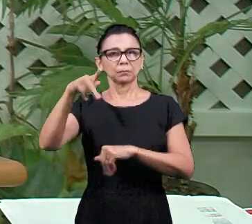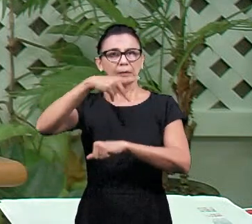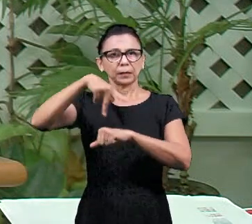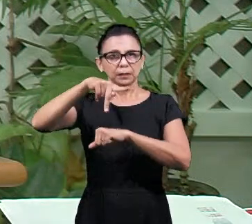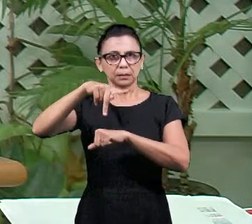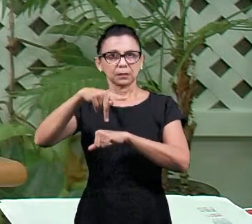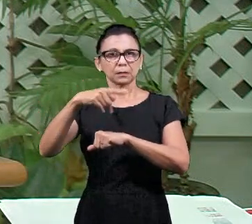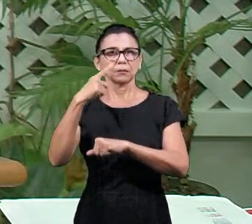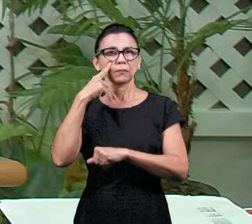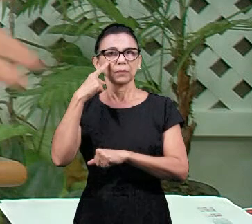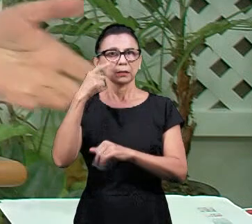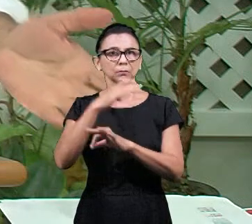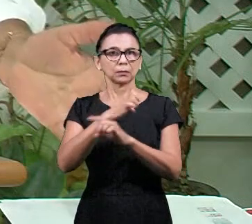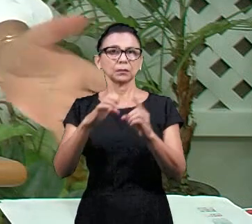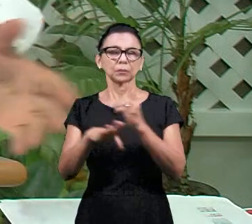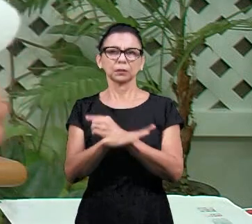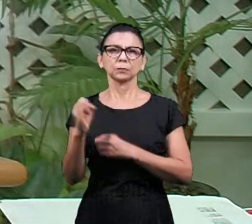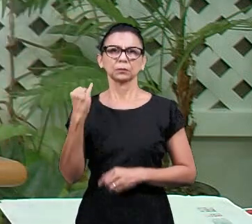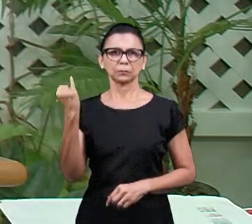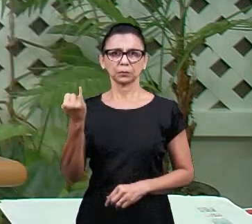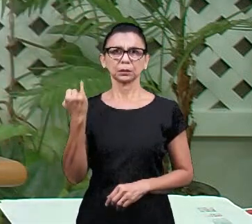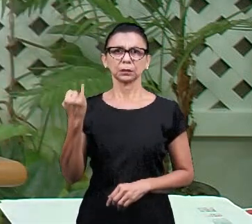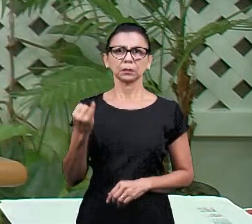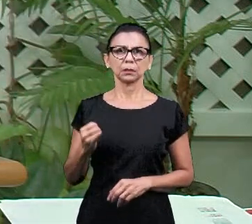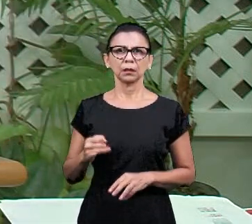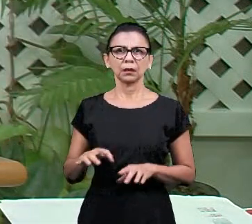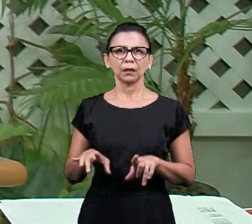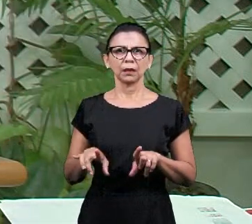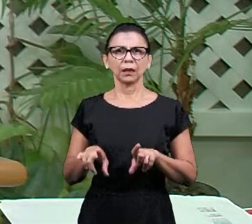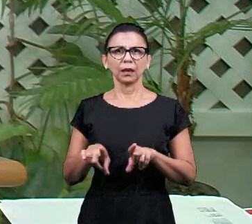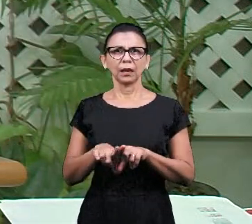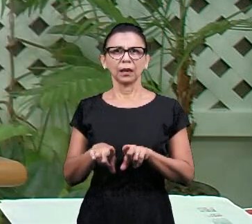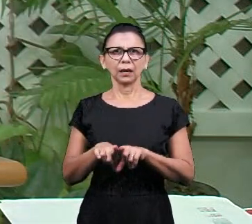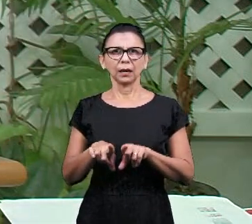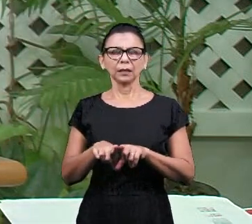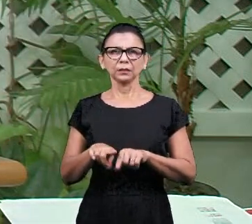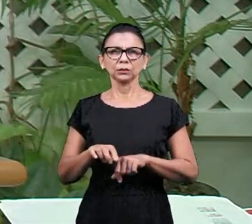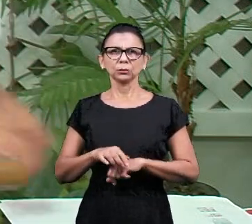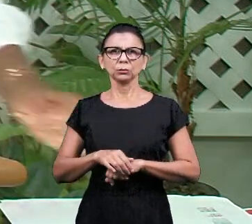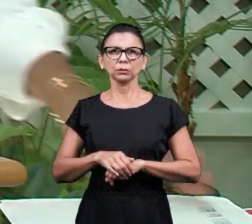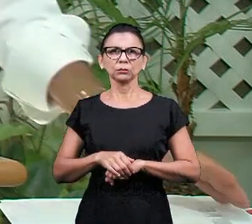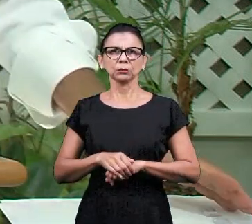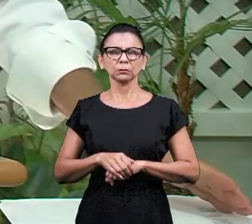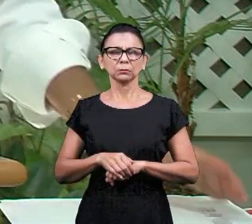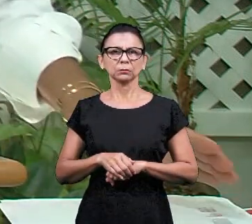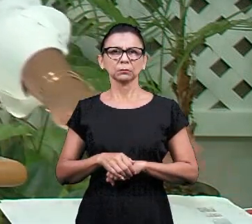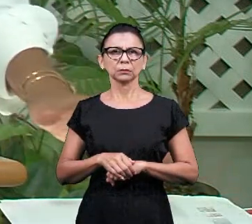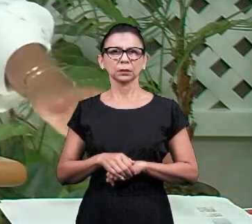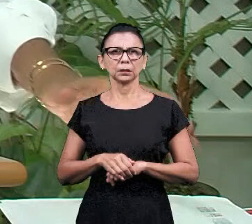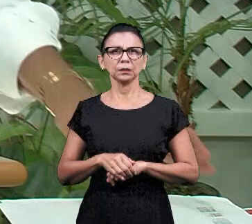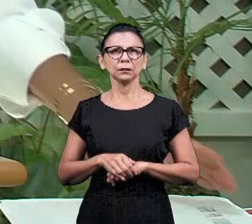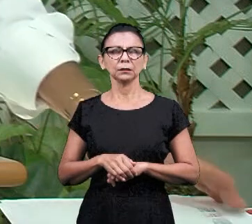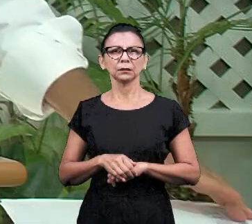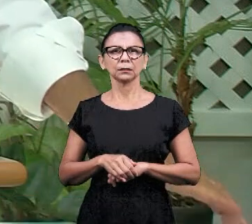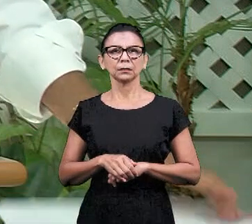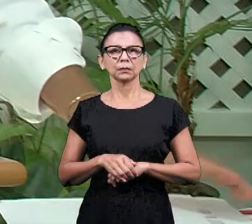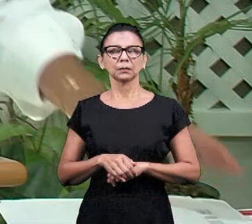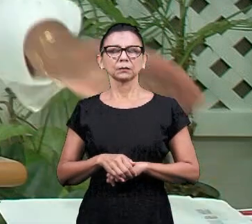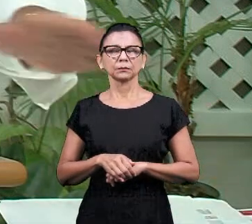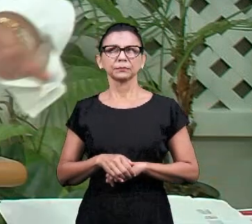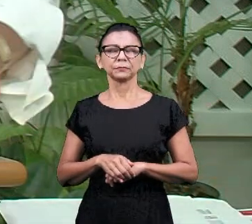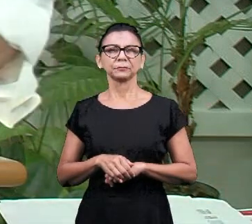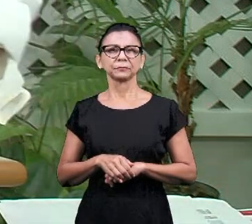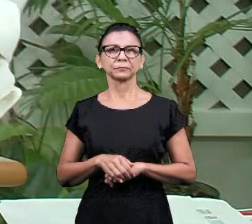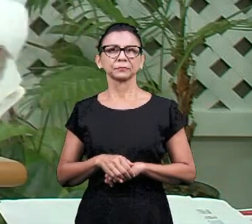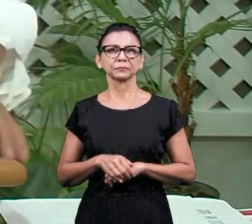biblique dominicale. Ça, c'est une donnée très importante. Nous avons des nouvelles très bonnes ici de Cuba, du